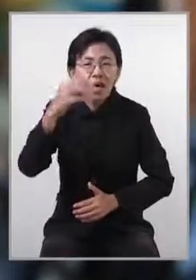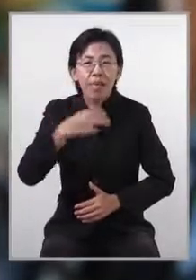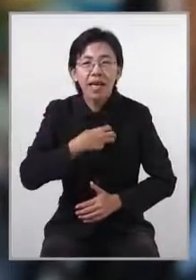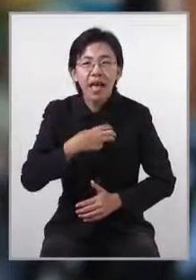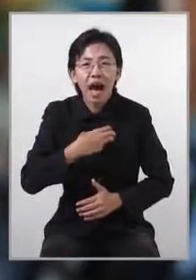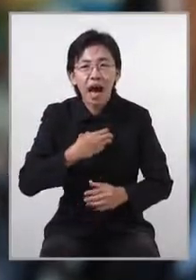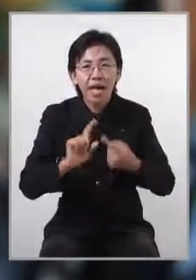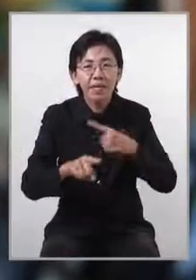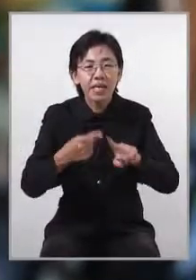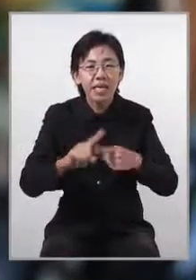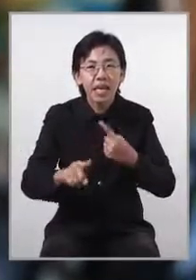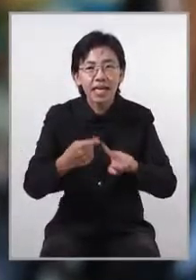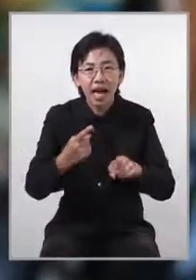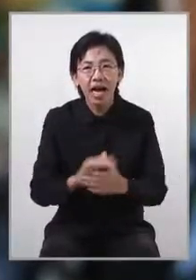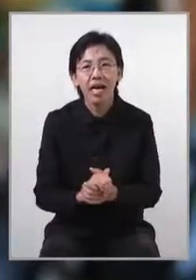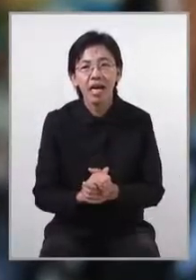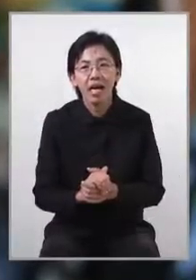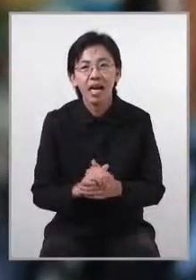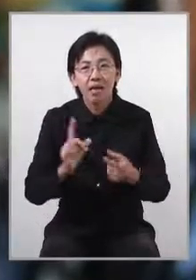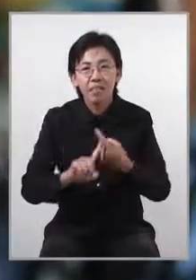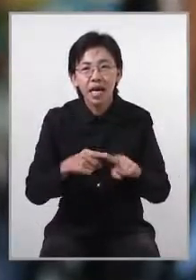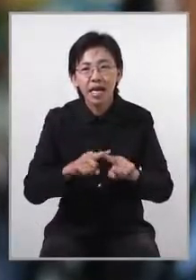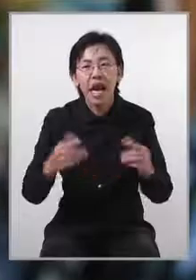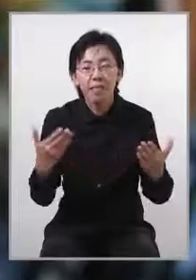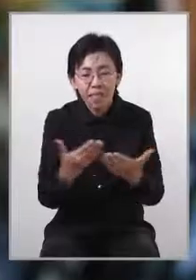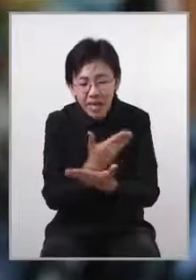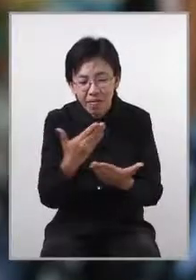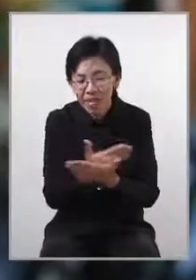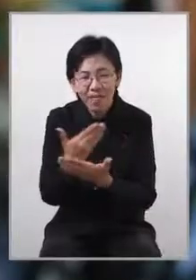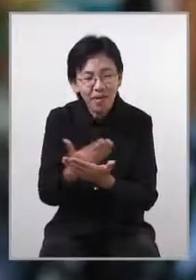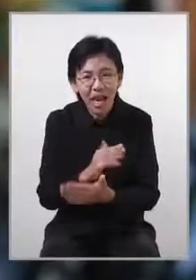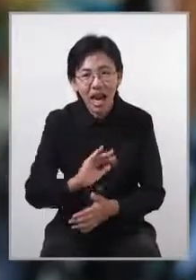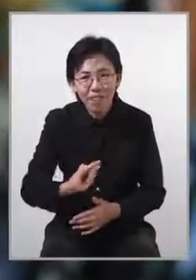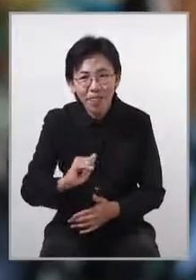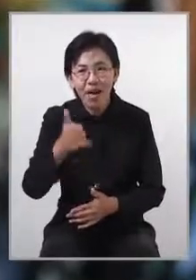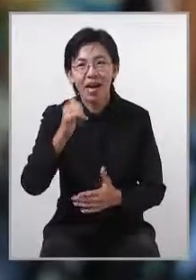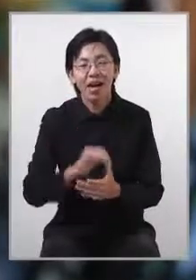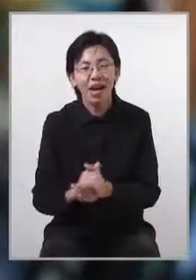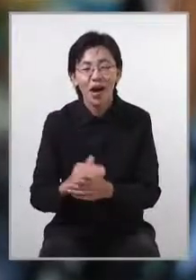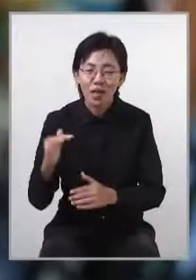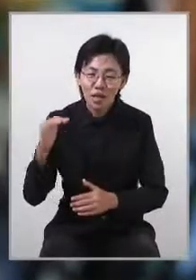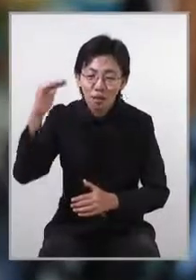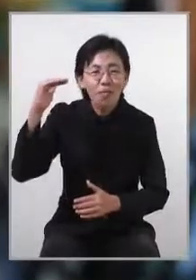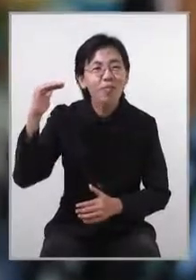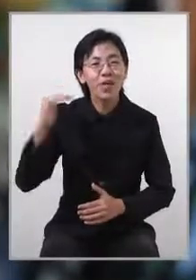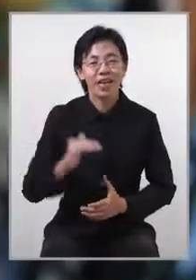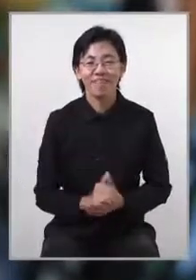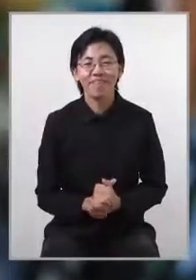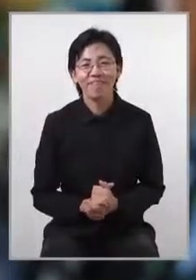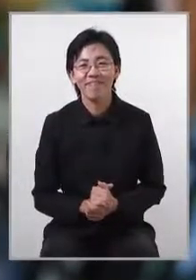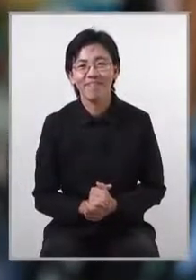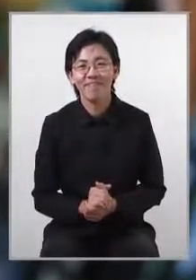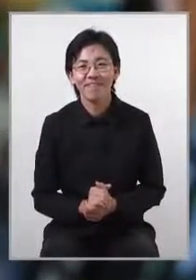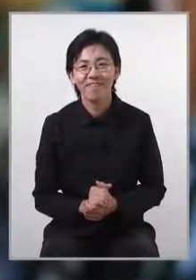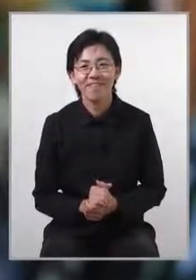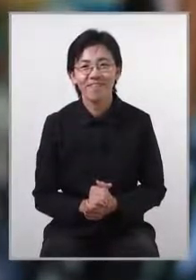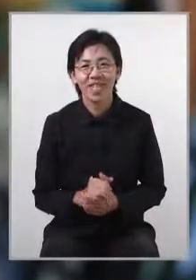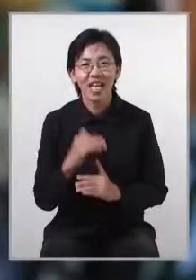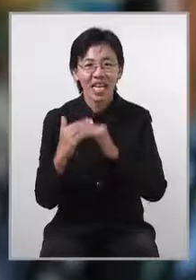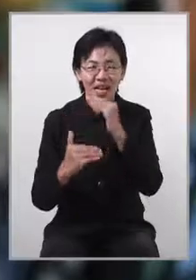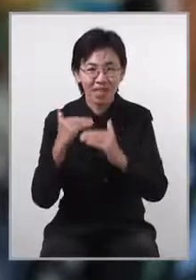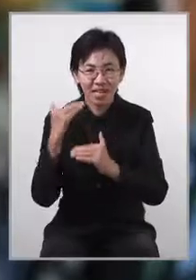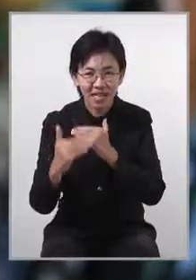พื่อนๆเปลี่ยนแปลงหลายอย่างจะเป็นผู้ใหญ่มากขึ้นการพัฒน